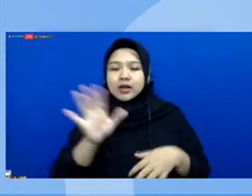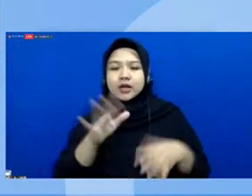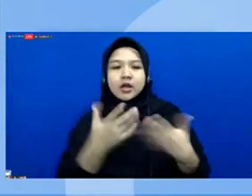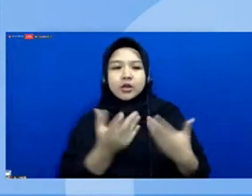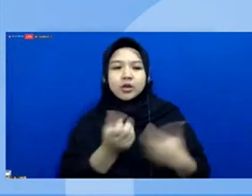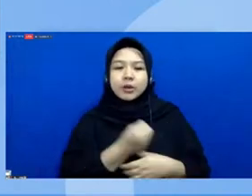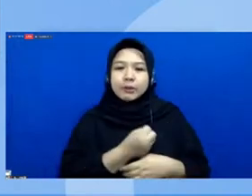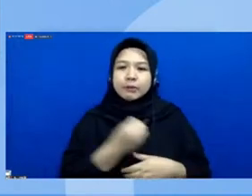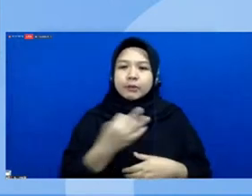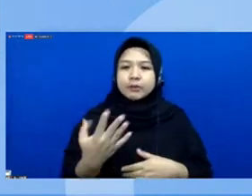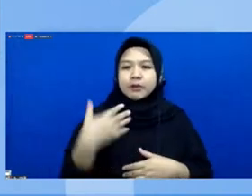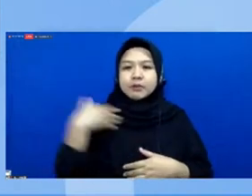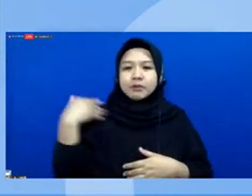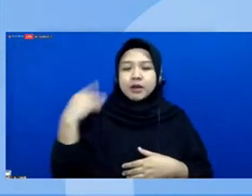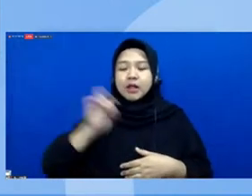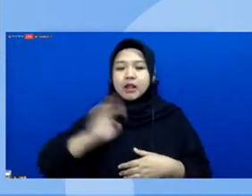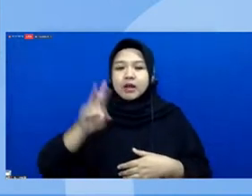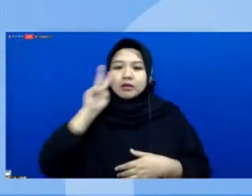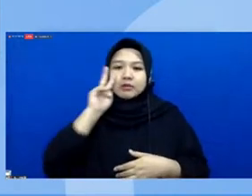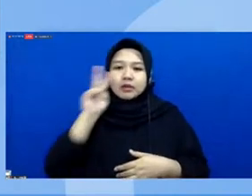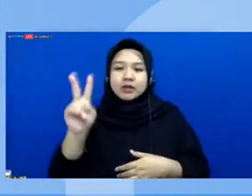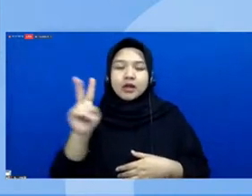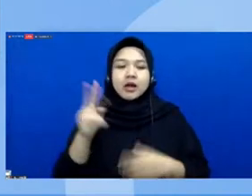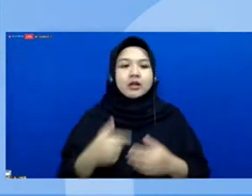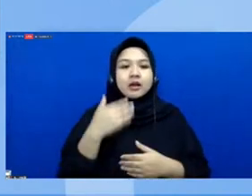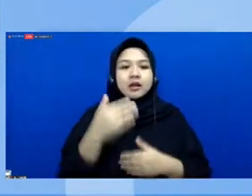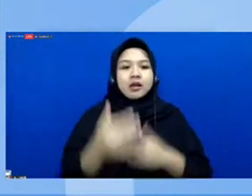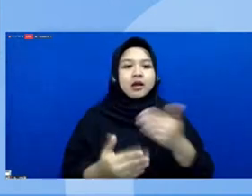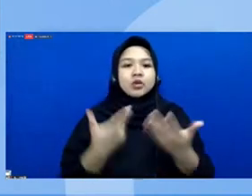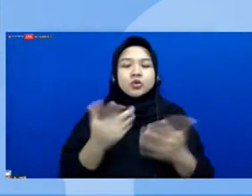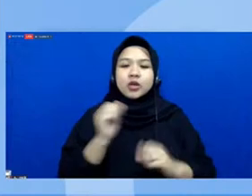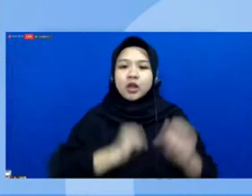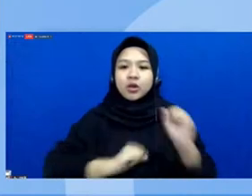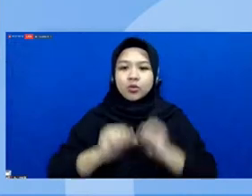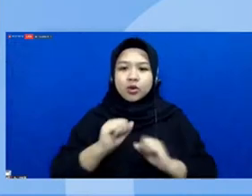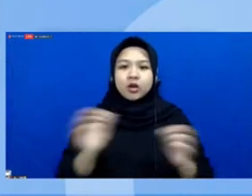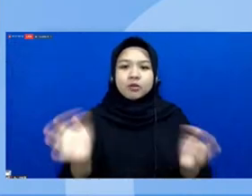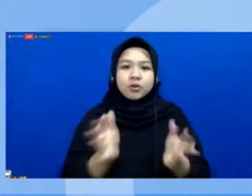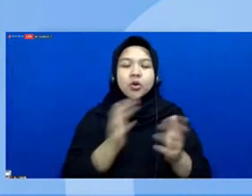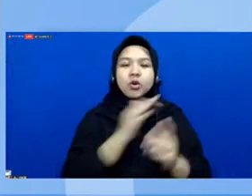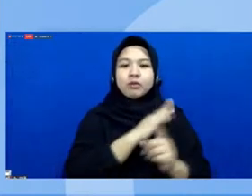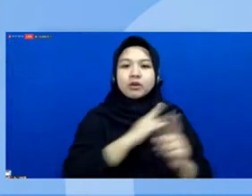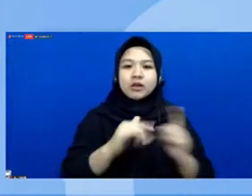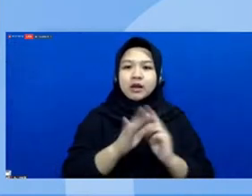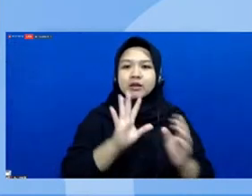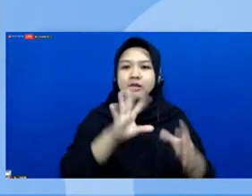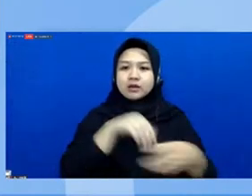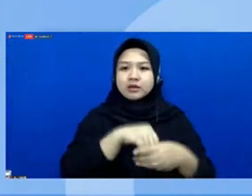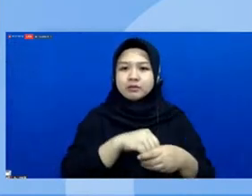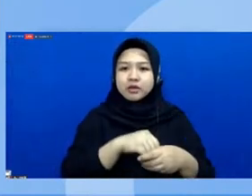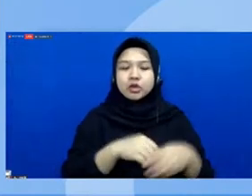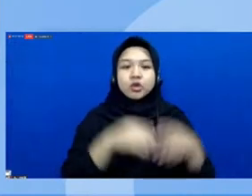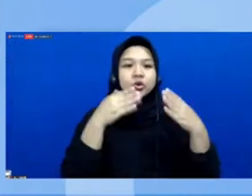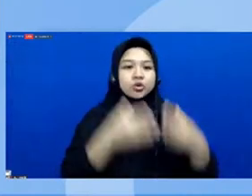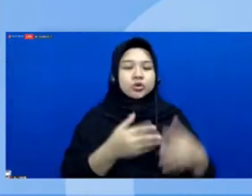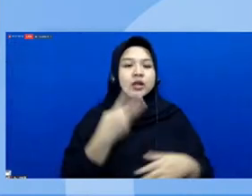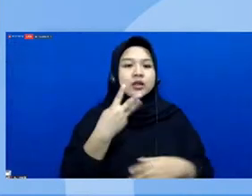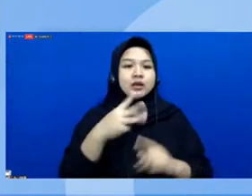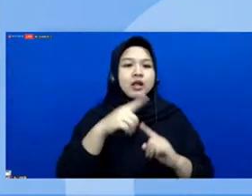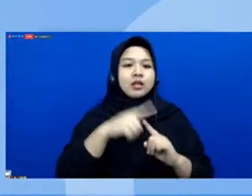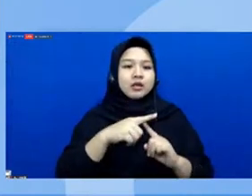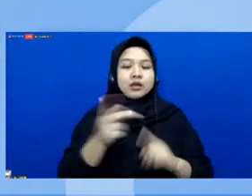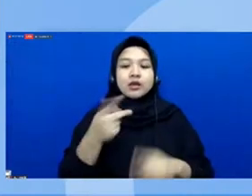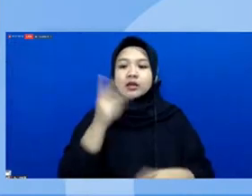beberapa pihak lain melihat langkah-langkah yang sudah dilakukan untuk kemudian mendorong masyarakat untuk terlibat, khususnya dalam 3T kali ini. Kita akan